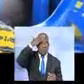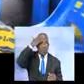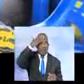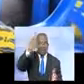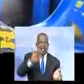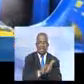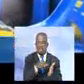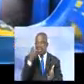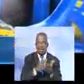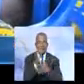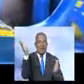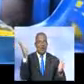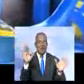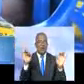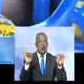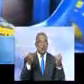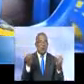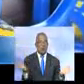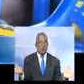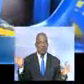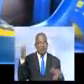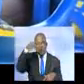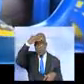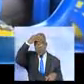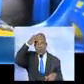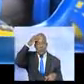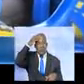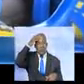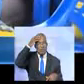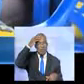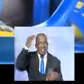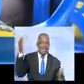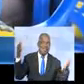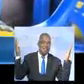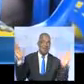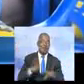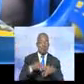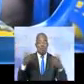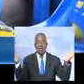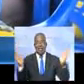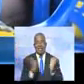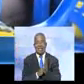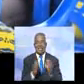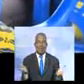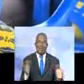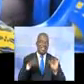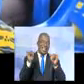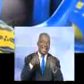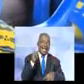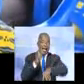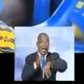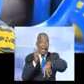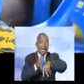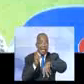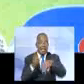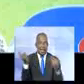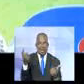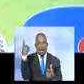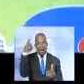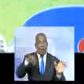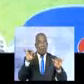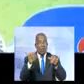besoin de s'amuser, d'oublier qu'il y a l'école, il y a aussi l'amusement aussi, qu'il est aussi un enfant.